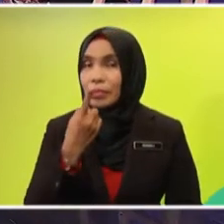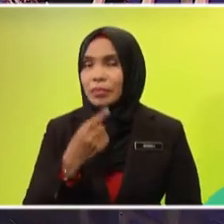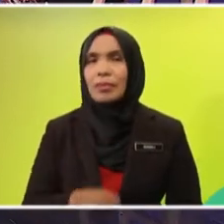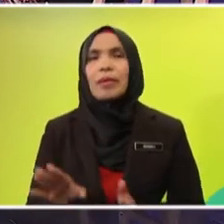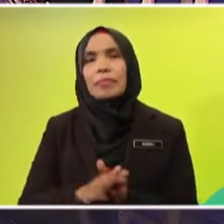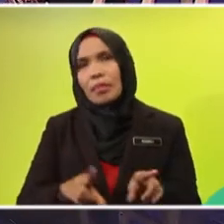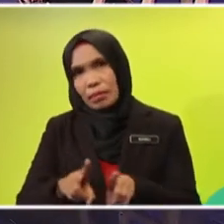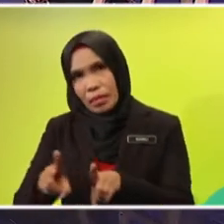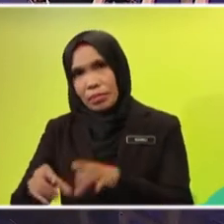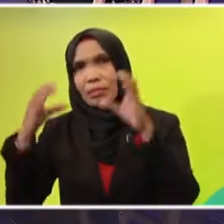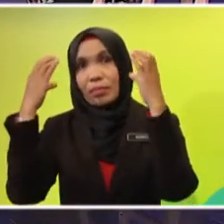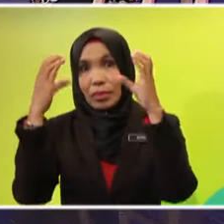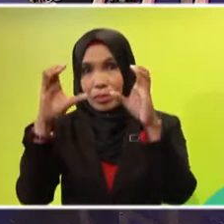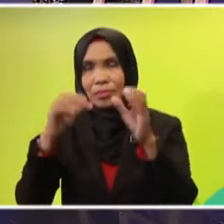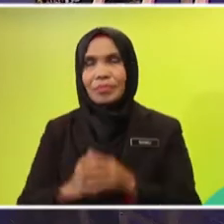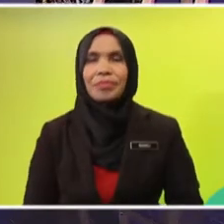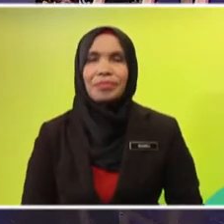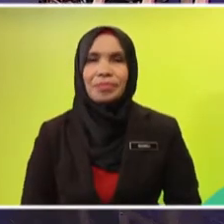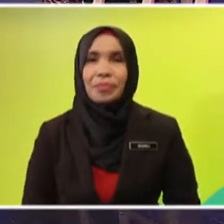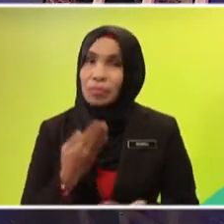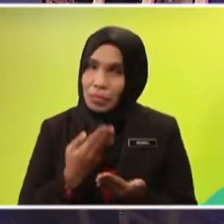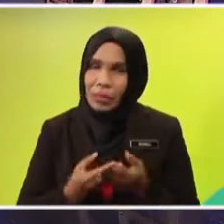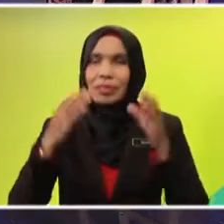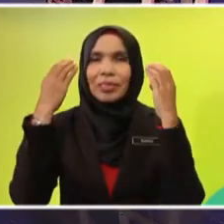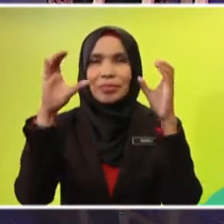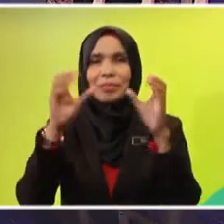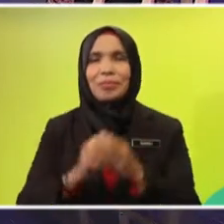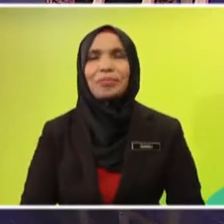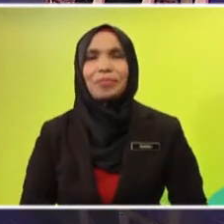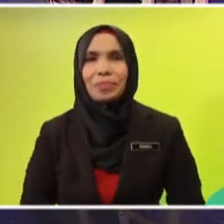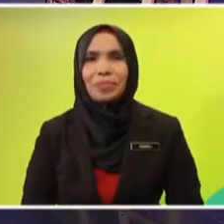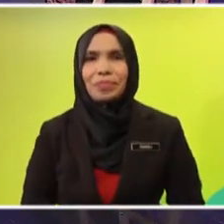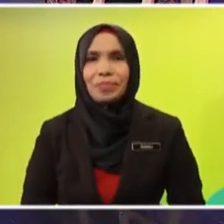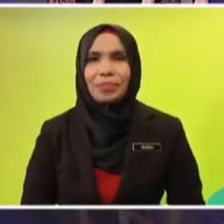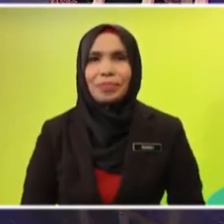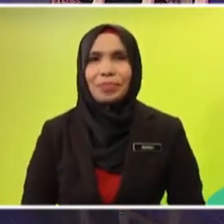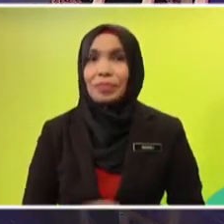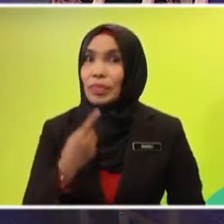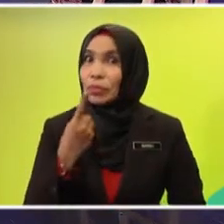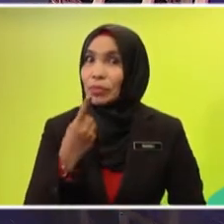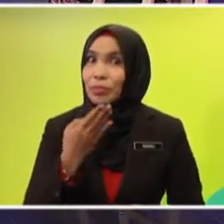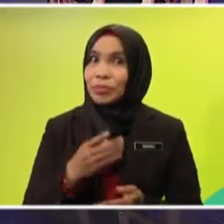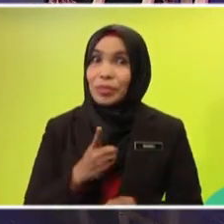masalah tersebut number 1 sehingga 10 ane sebut baik-baik